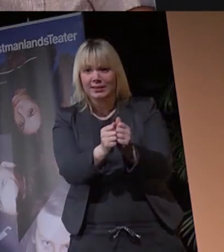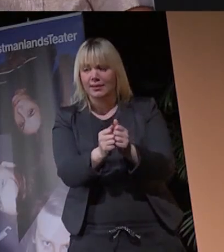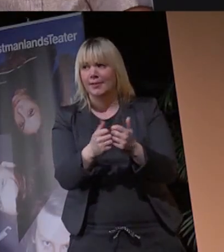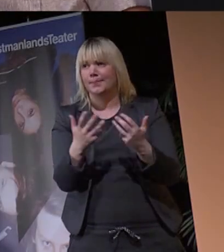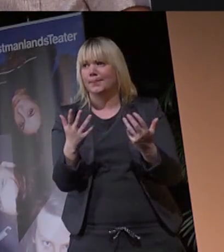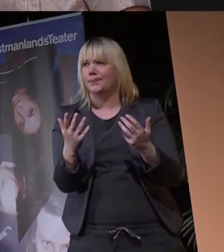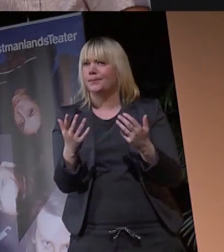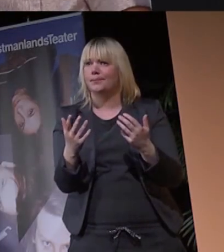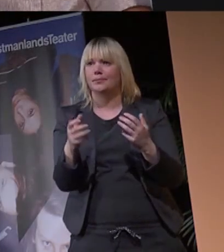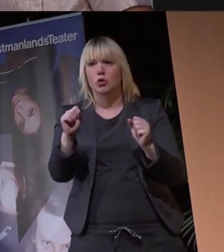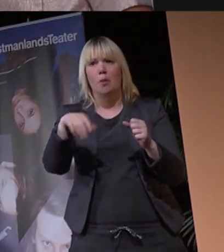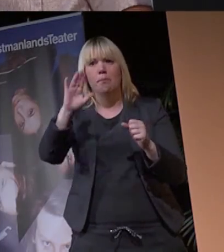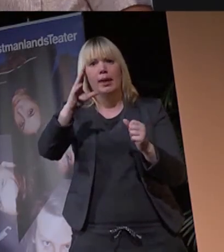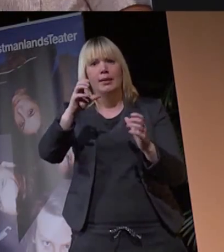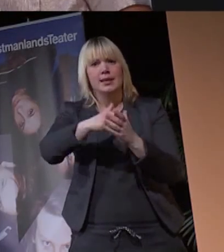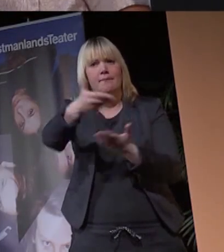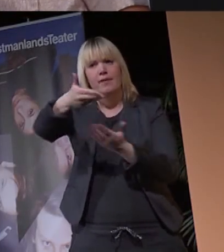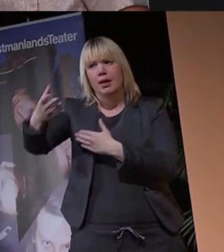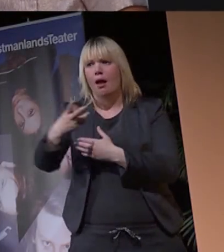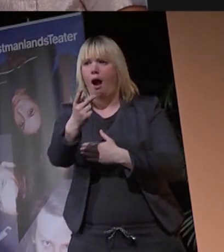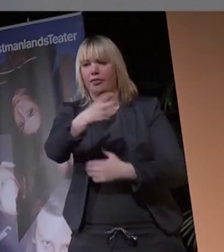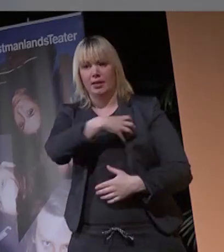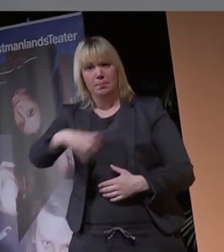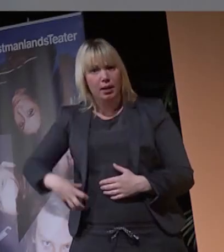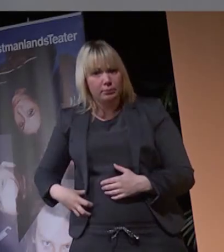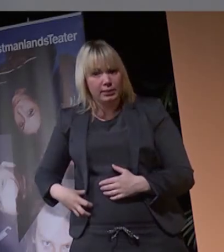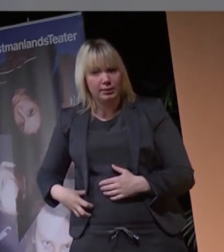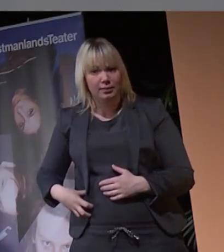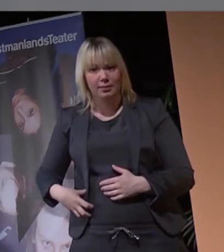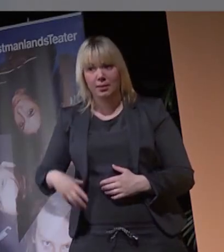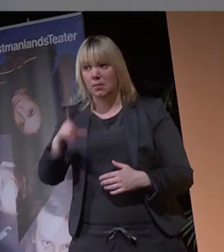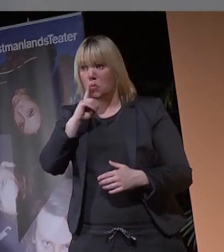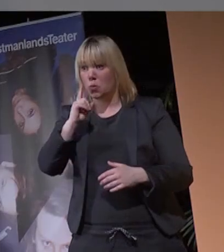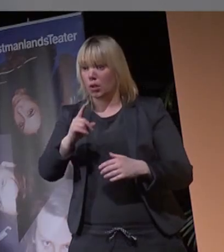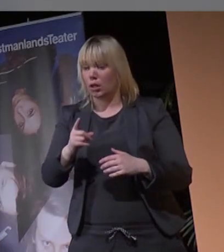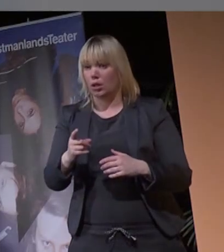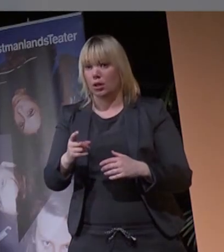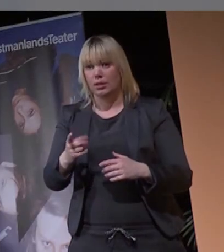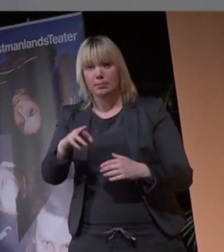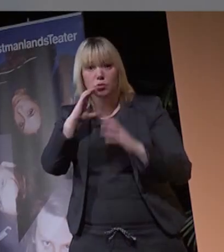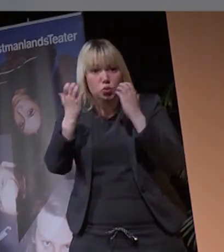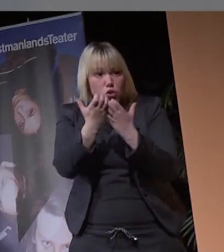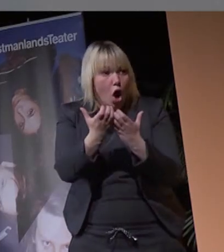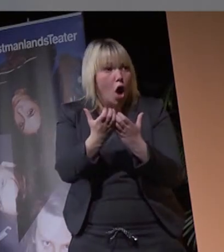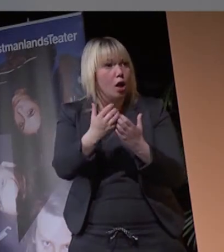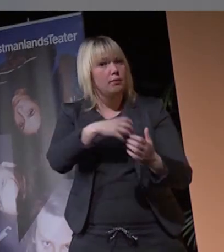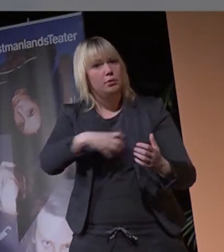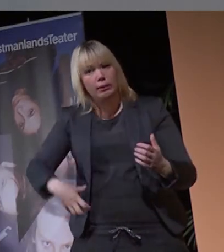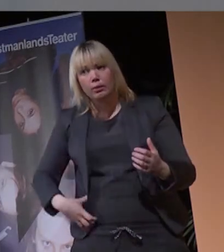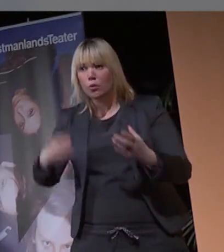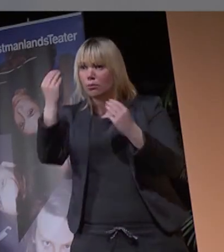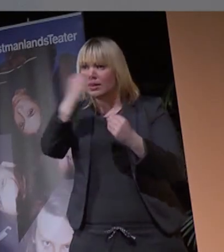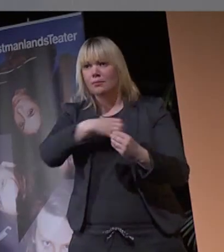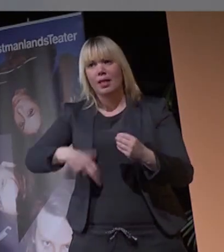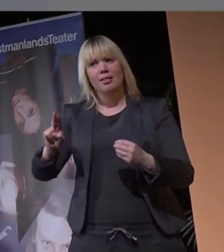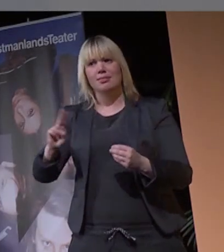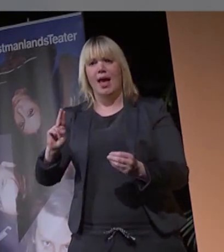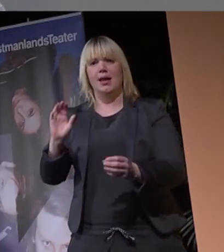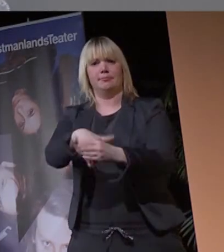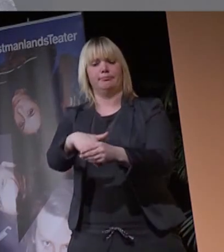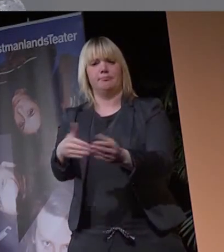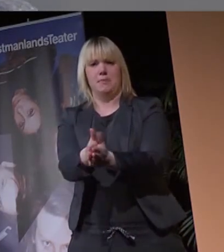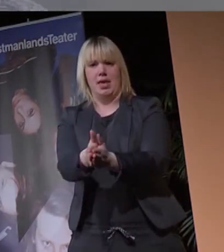inte ett större samverkan med andra departement? Pratar man om hälsa? Socialdepartementet, utbildningsdepartementet, när ska de komma in i det här?